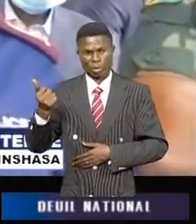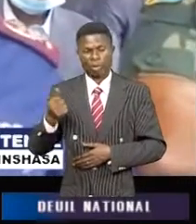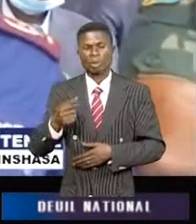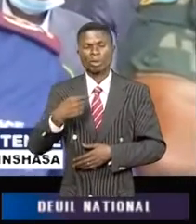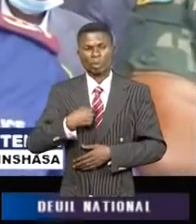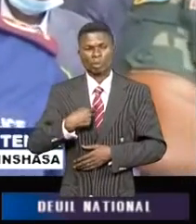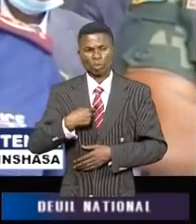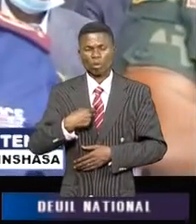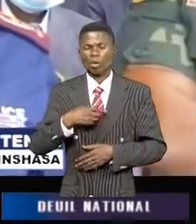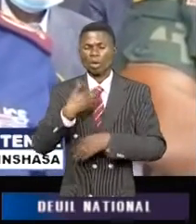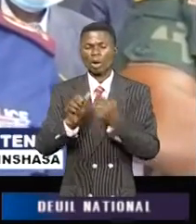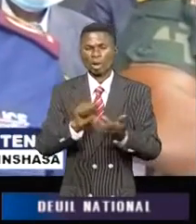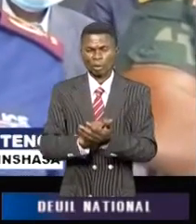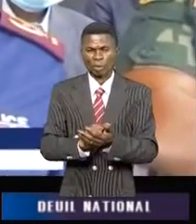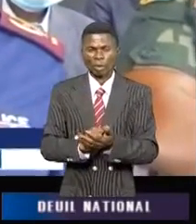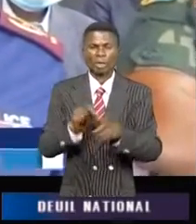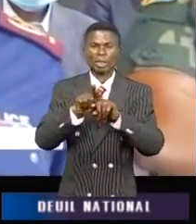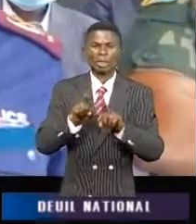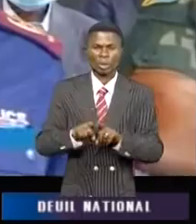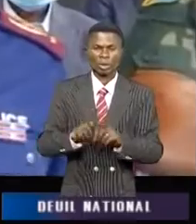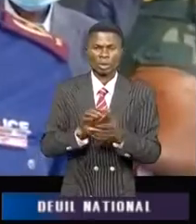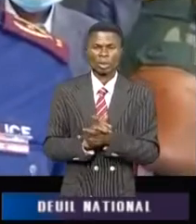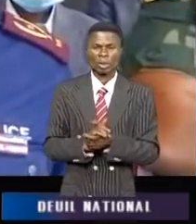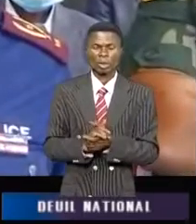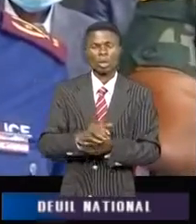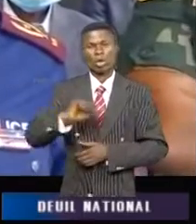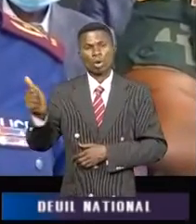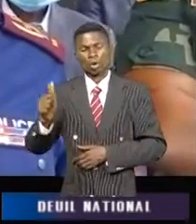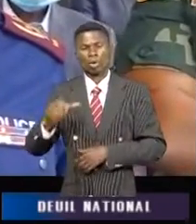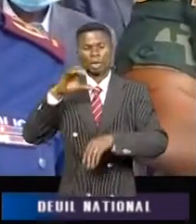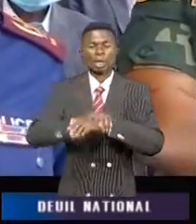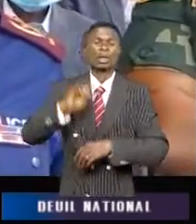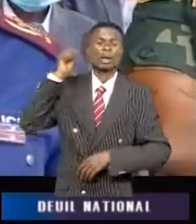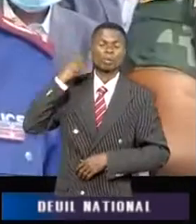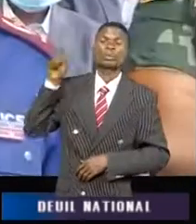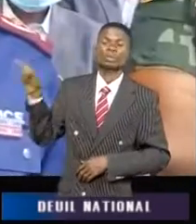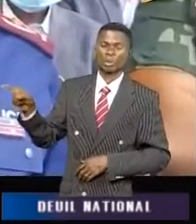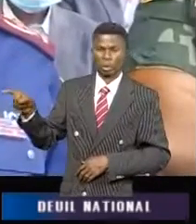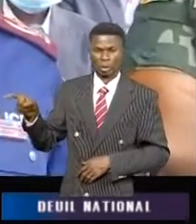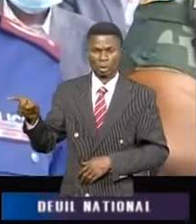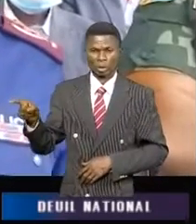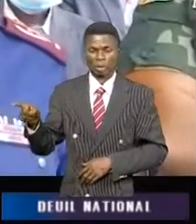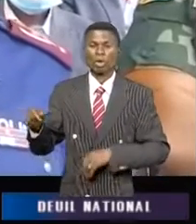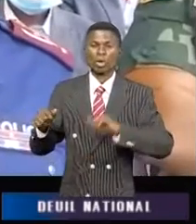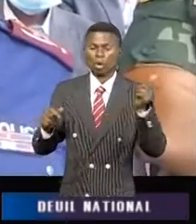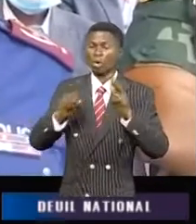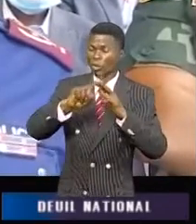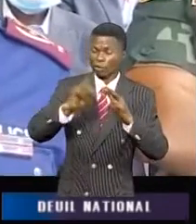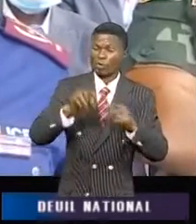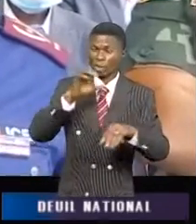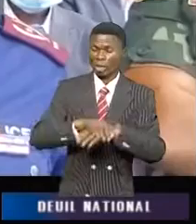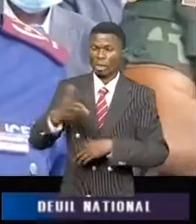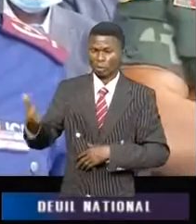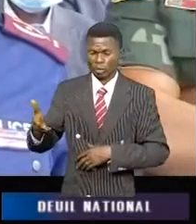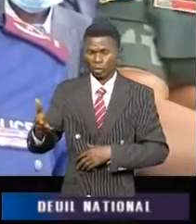déranger la population. Il y a quelques-uns qui sont déjà au cachot. Je les reste, je crois que si un jour, deux jours, on va